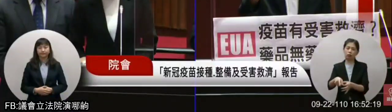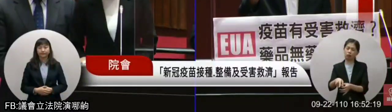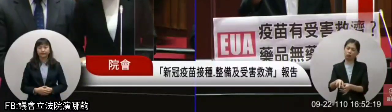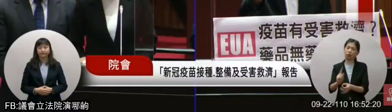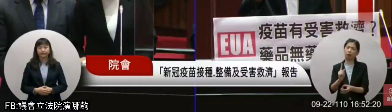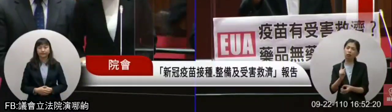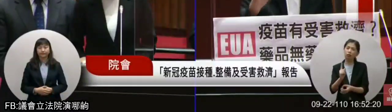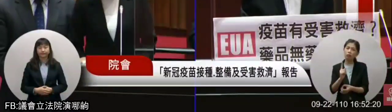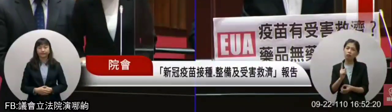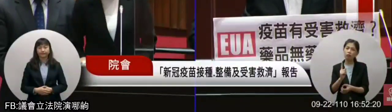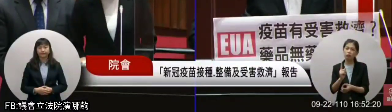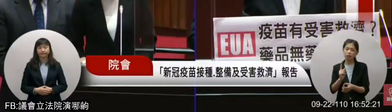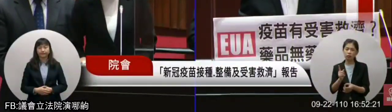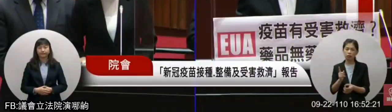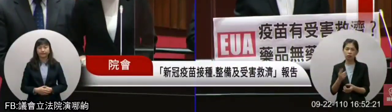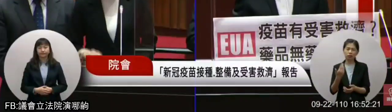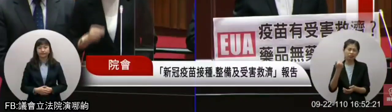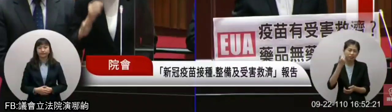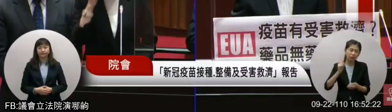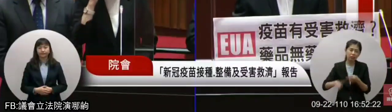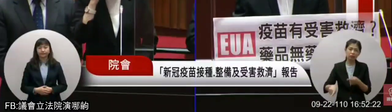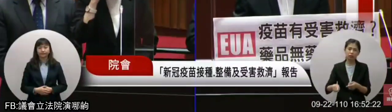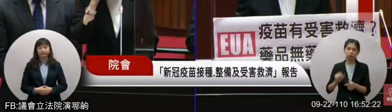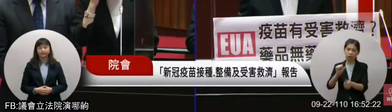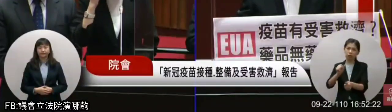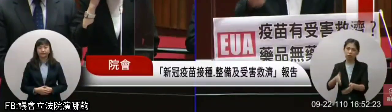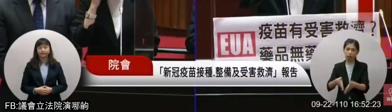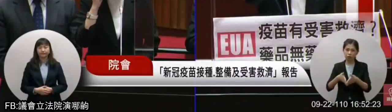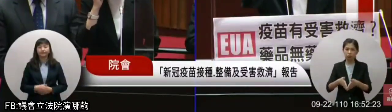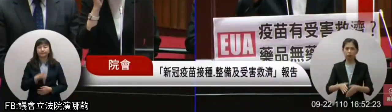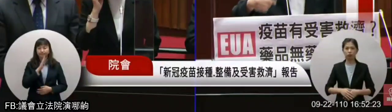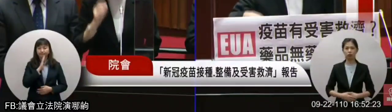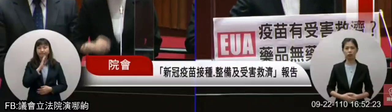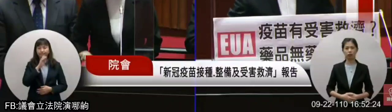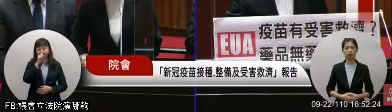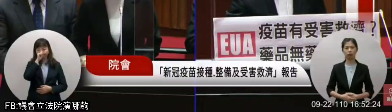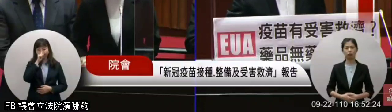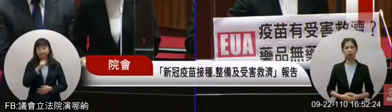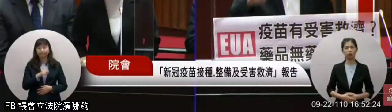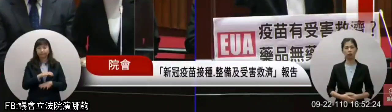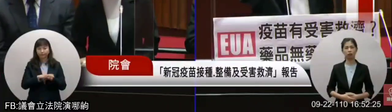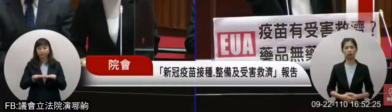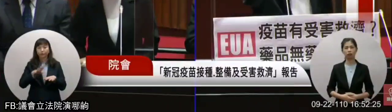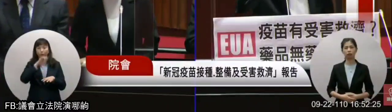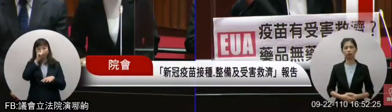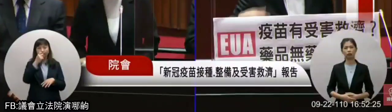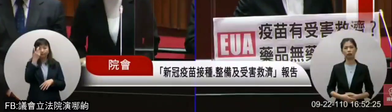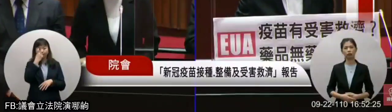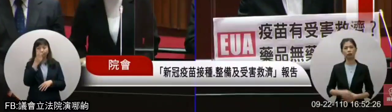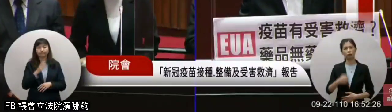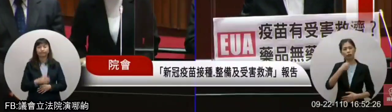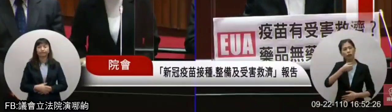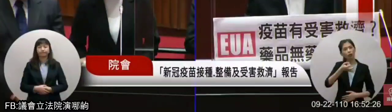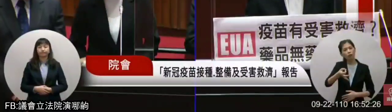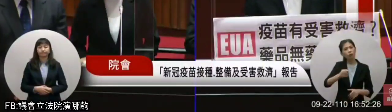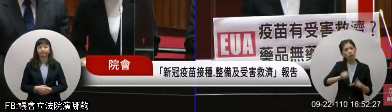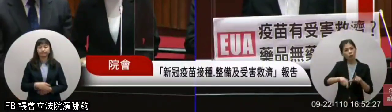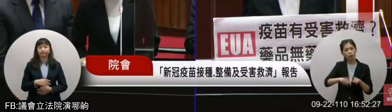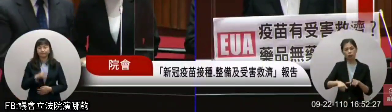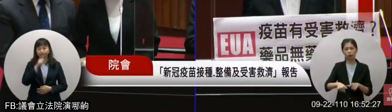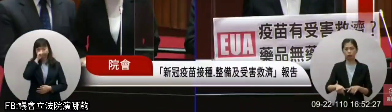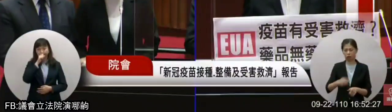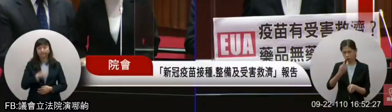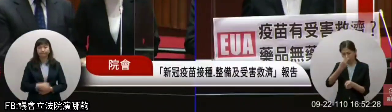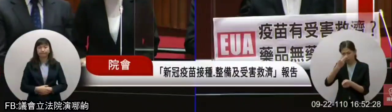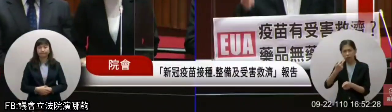样，就去就责吧。哦，承诺一下了，财政部跳出来了，财经公司、台湾支付公司都去查一下